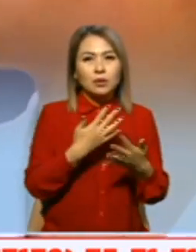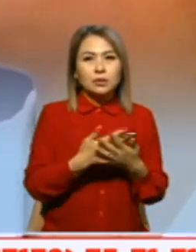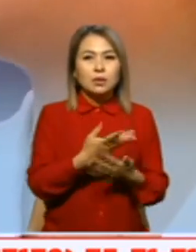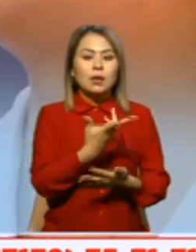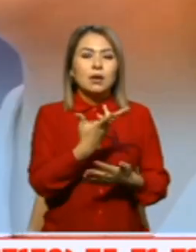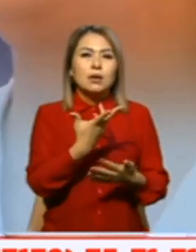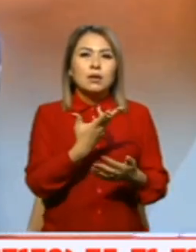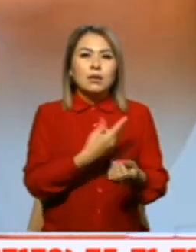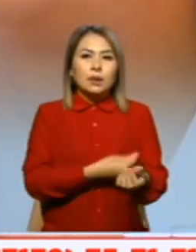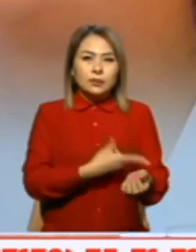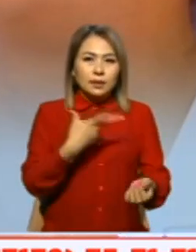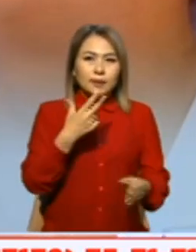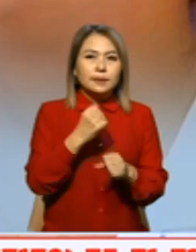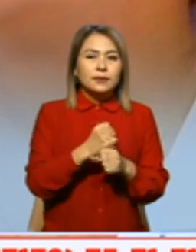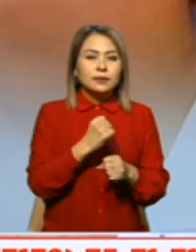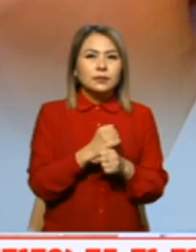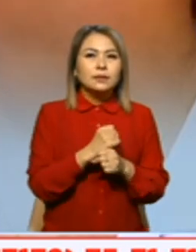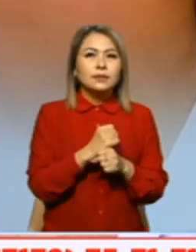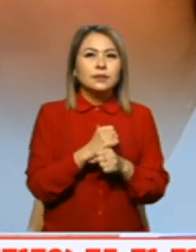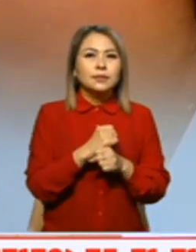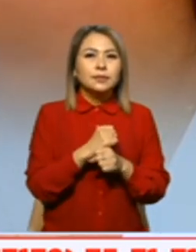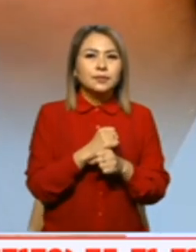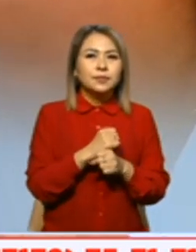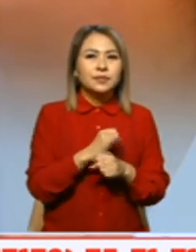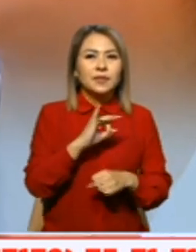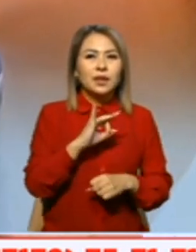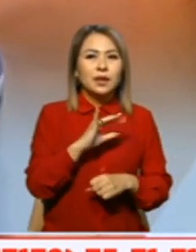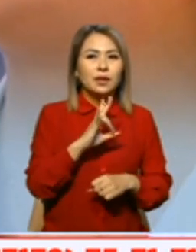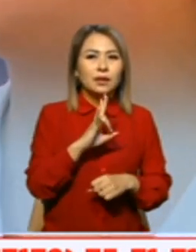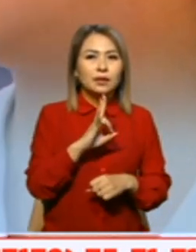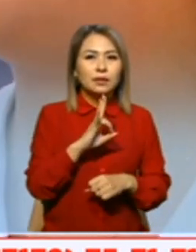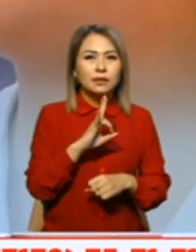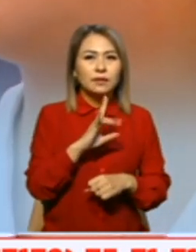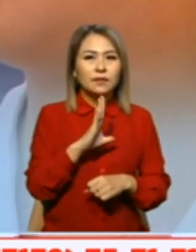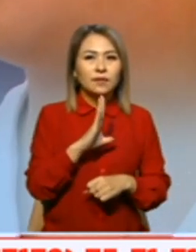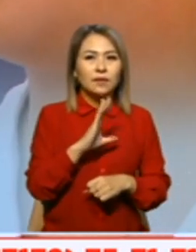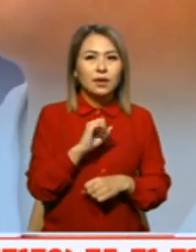Анализдер жасалынады. Оны бізде